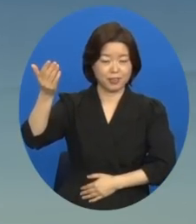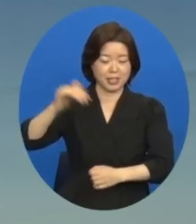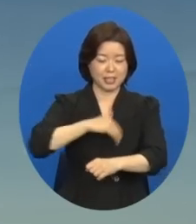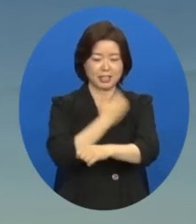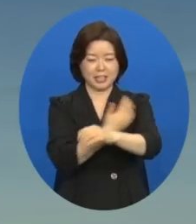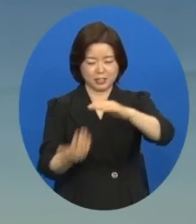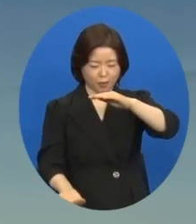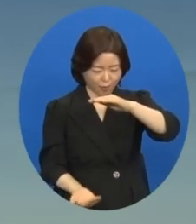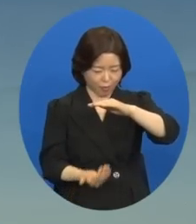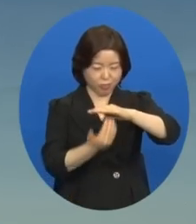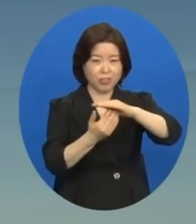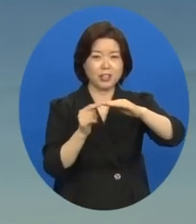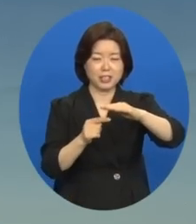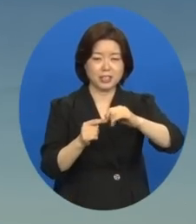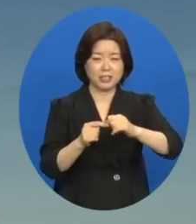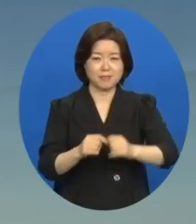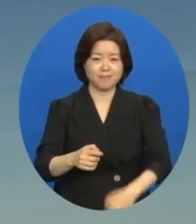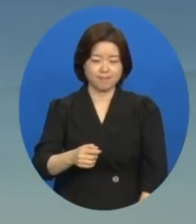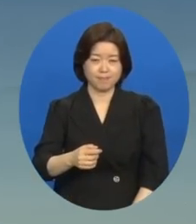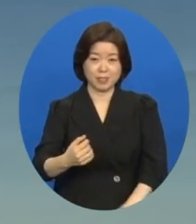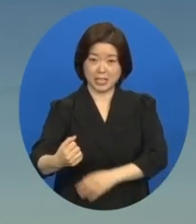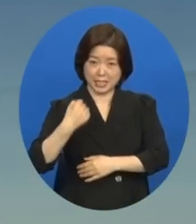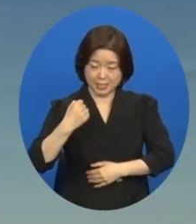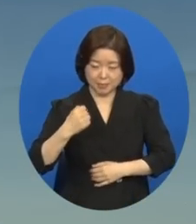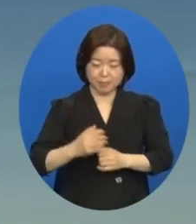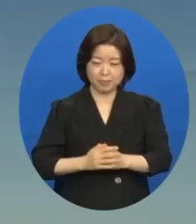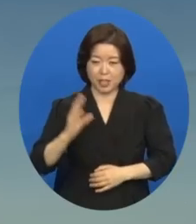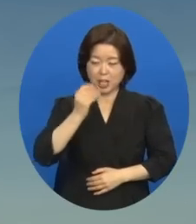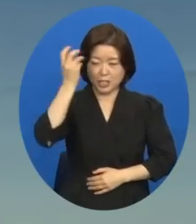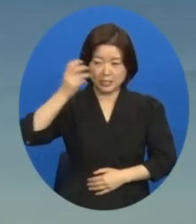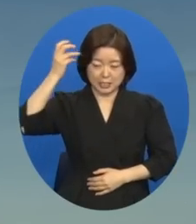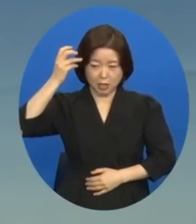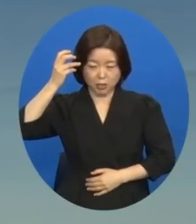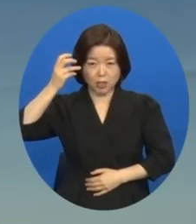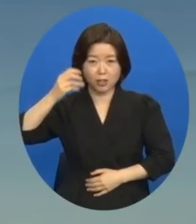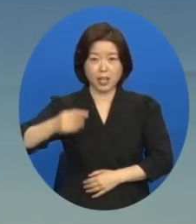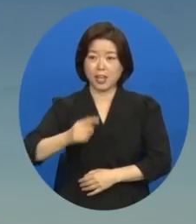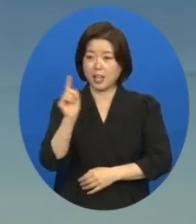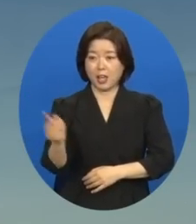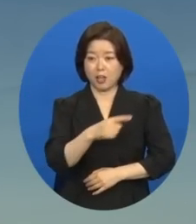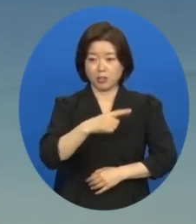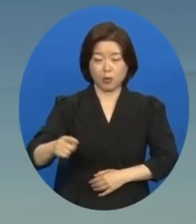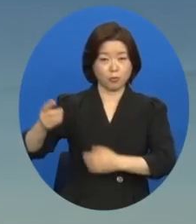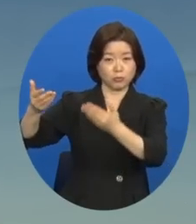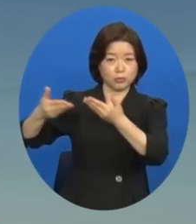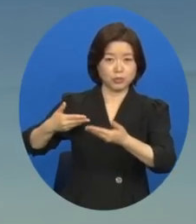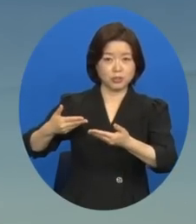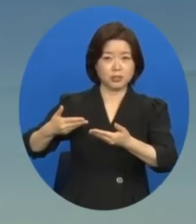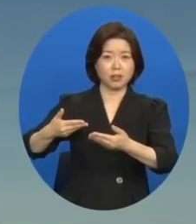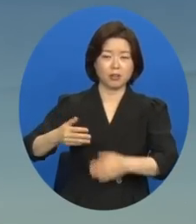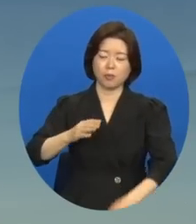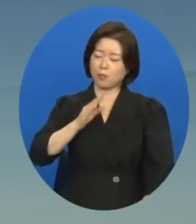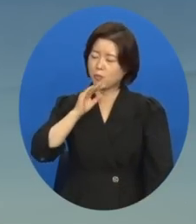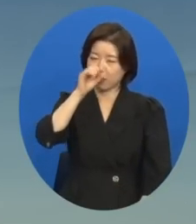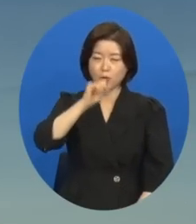전능하심이 담긴 무기, 성령의 검을 우리에게 준다고 하니 진짜 좋죠. 단어도 좋잖아요. 성령의